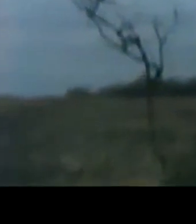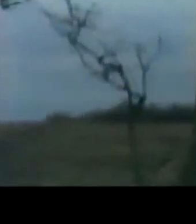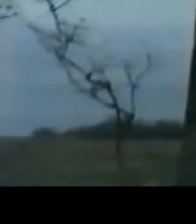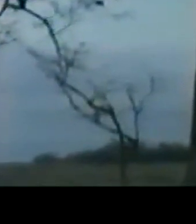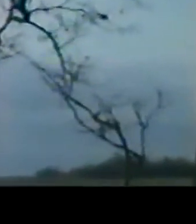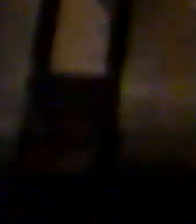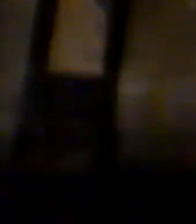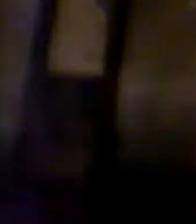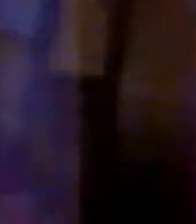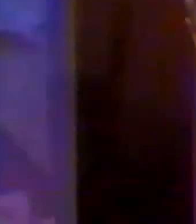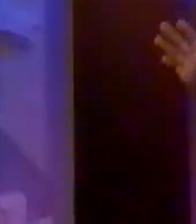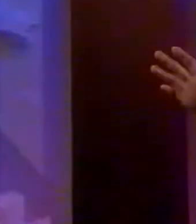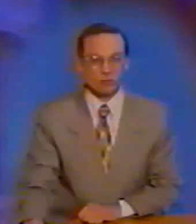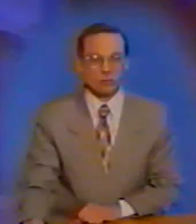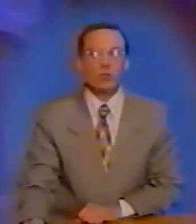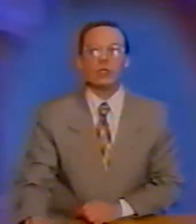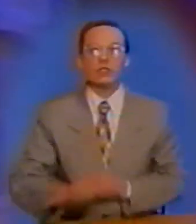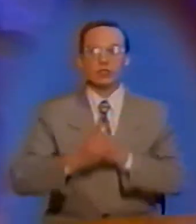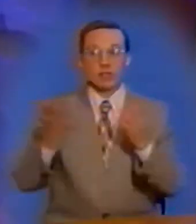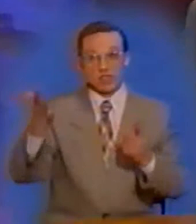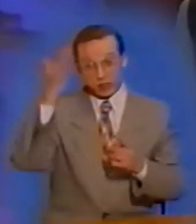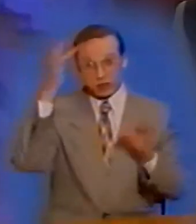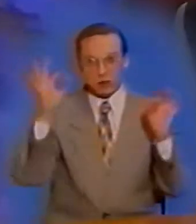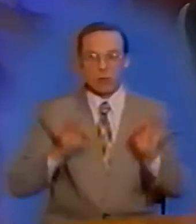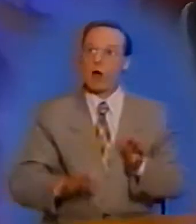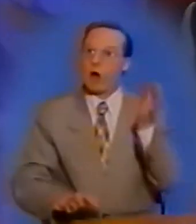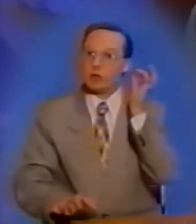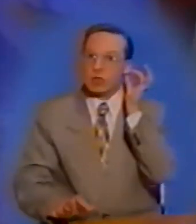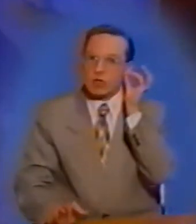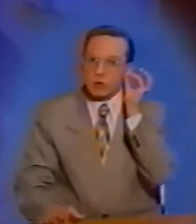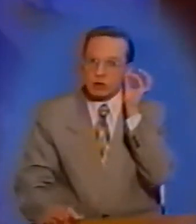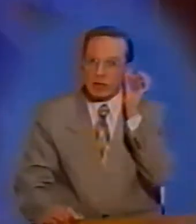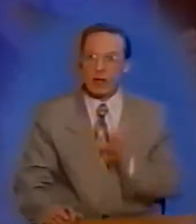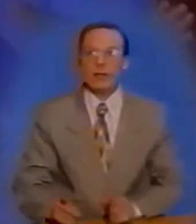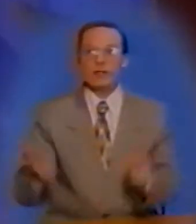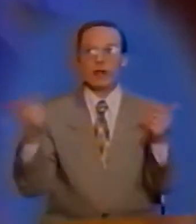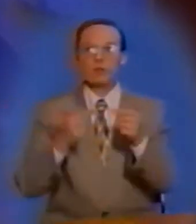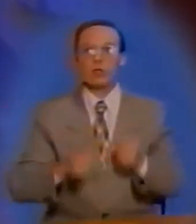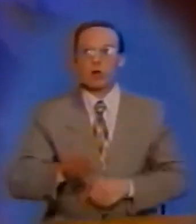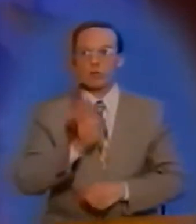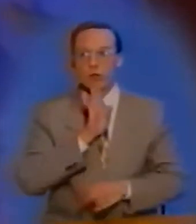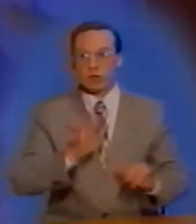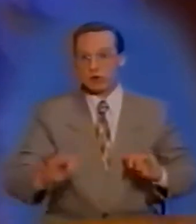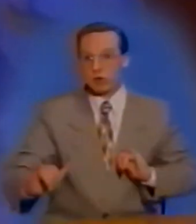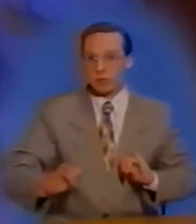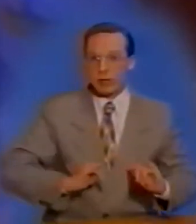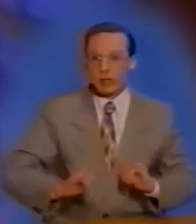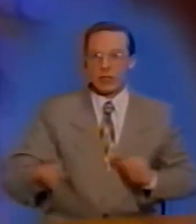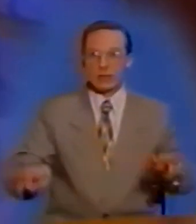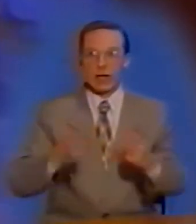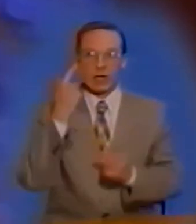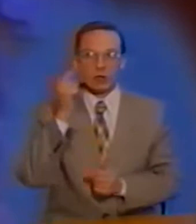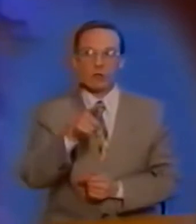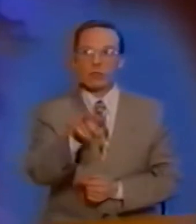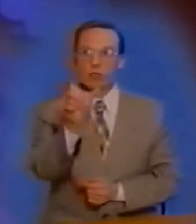Pavasario rytą netoli Maišia galos lauk. Šviesiai dažyti plaukai, auskaras ausyje, tam tikros moteriškos manieros kelia įtarimą,